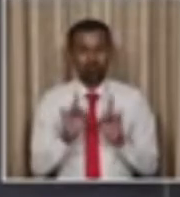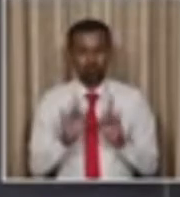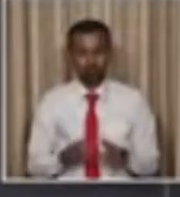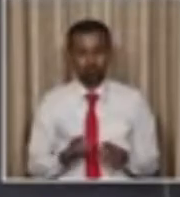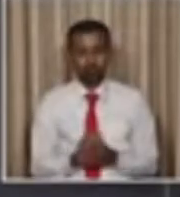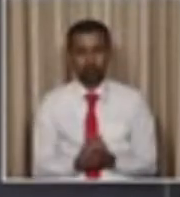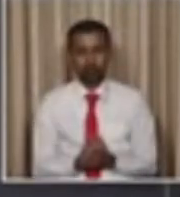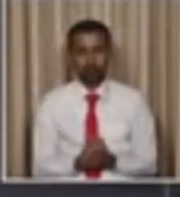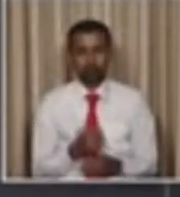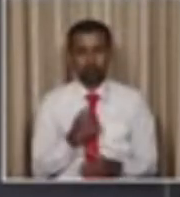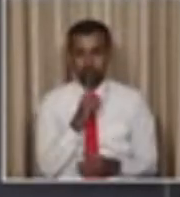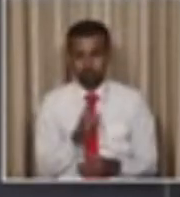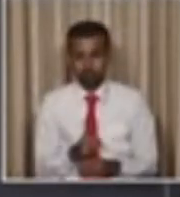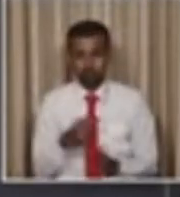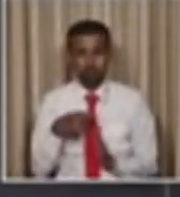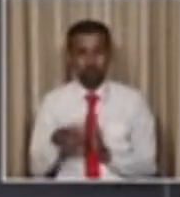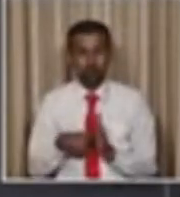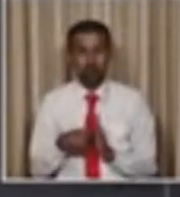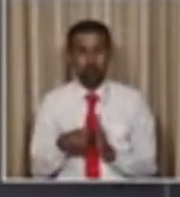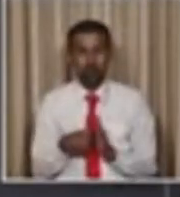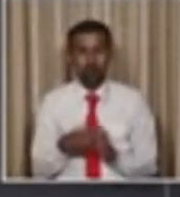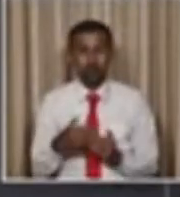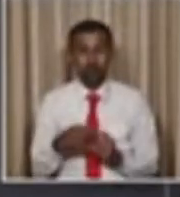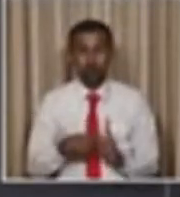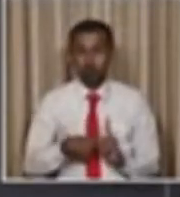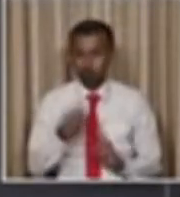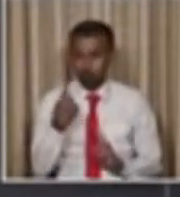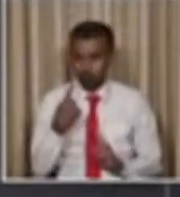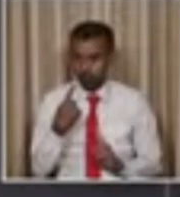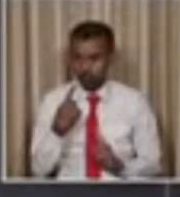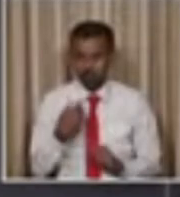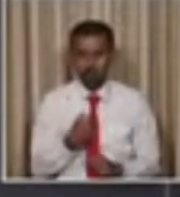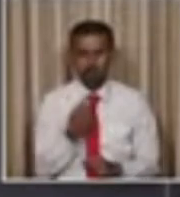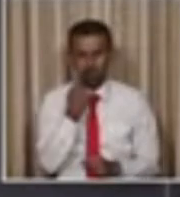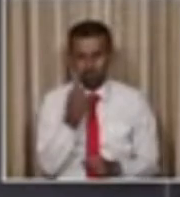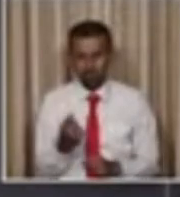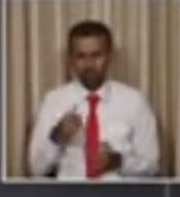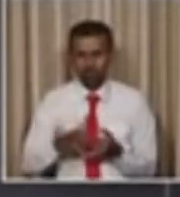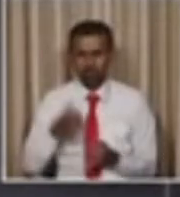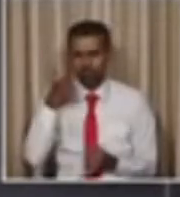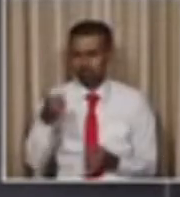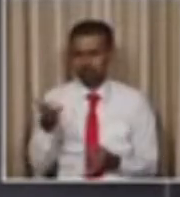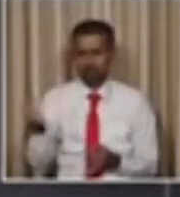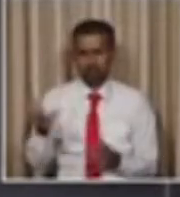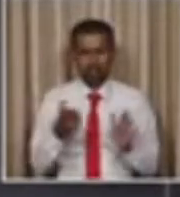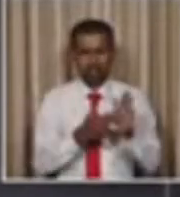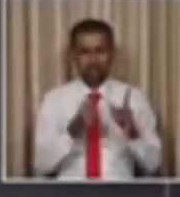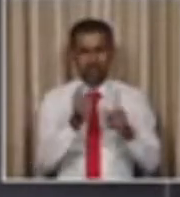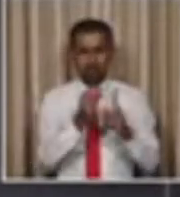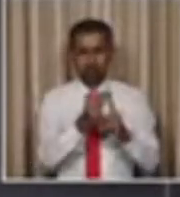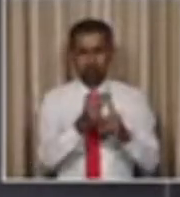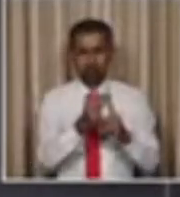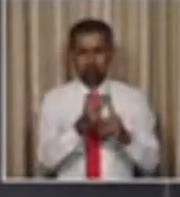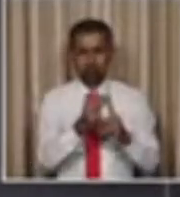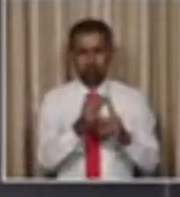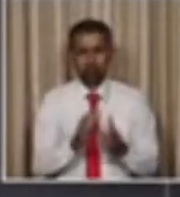ඉතින් මම කියන්න ඕන මේ රට මේ රට ඉදිරියට යන්න මේ මම දකිනවා මේ සජබේ මේ NPP no no